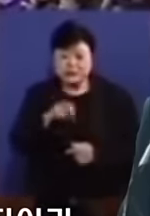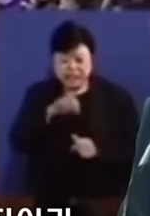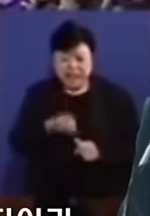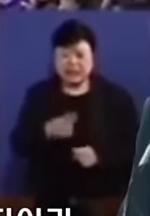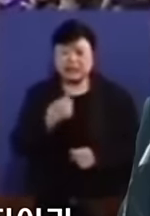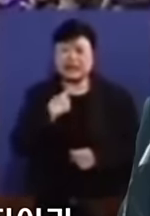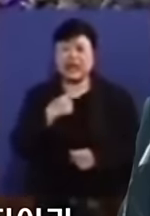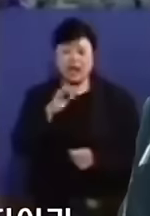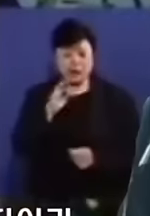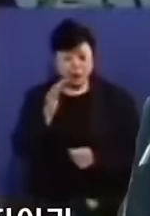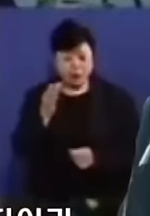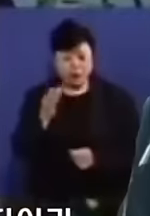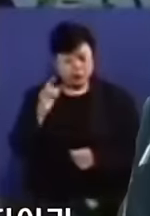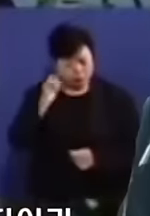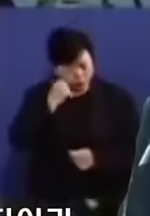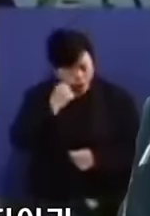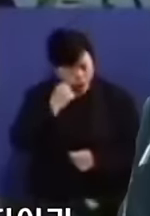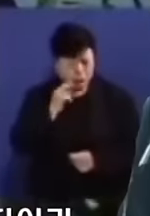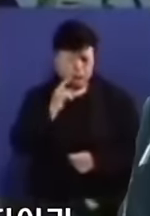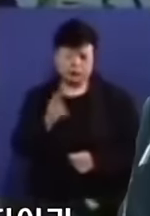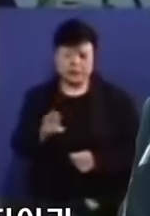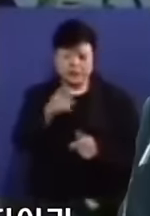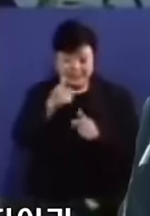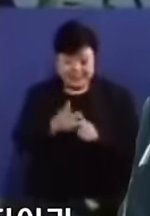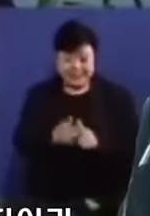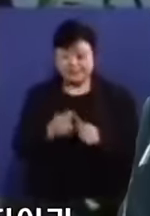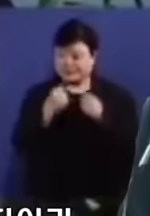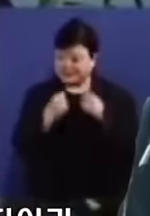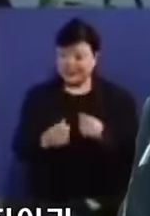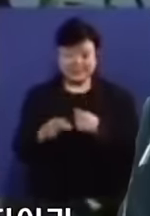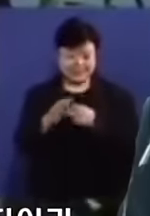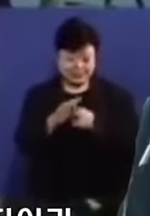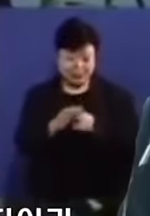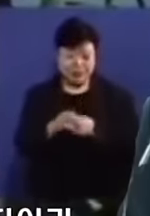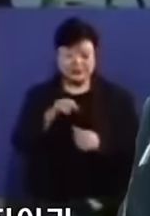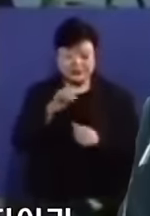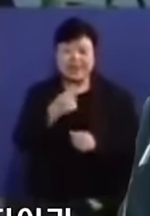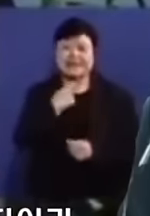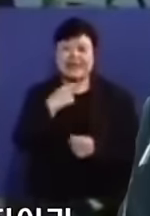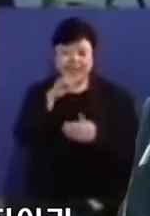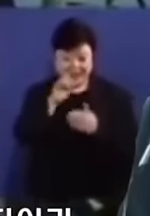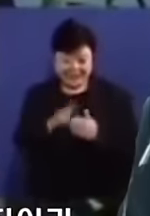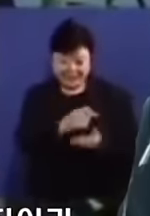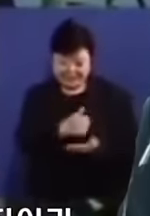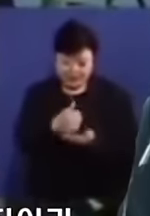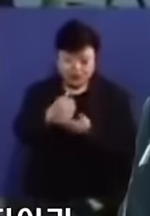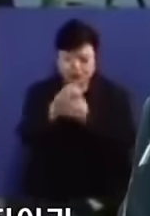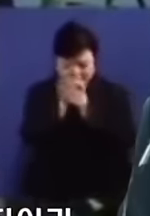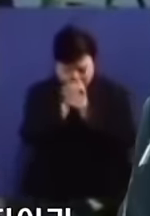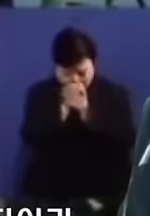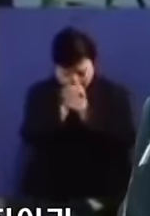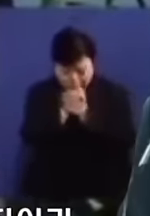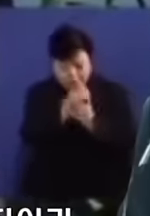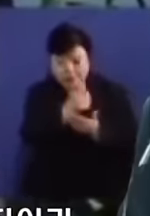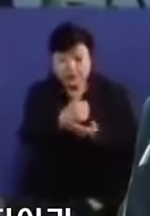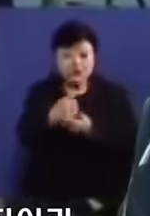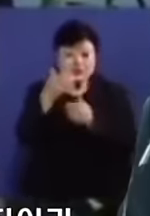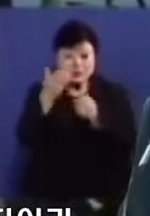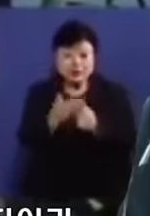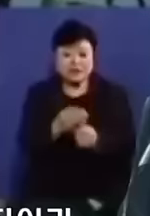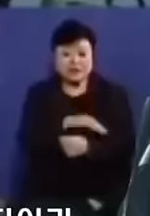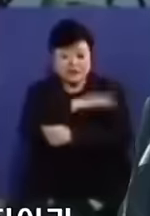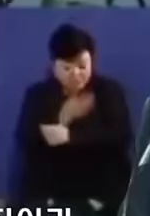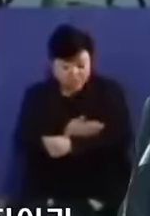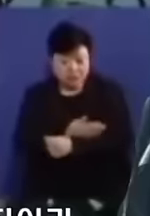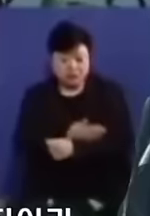당하기 때문에 이렇게 비참하지만은 예수님이 계시면 재앙을 당할 때 주님께 기도하면 주님께서